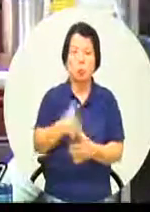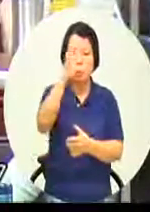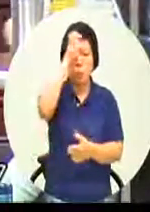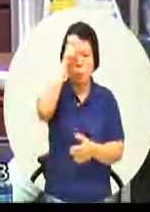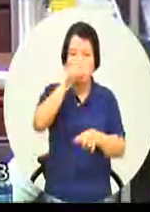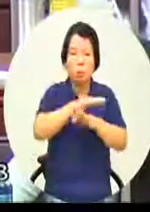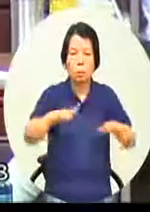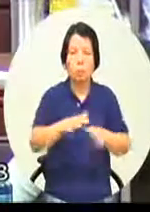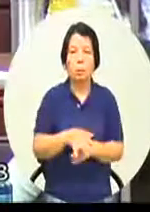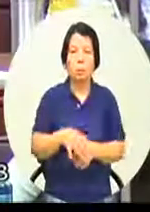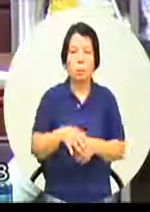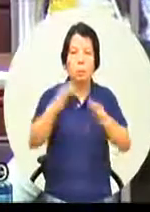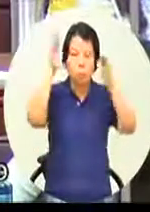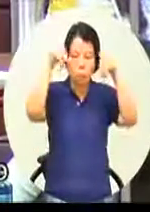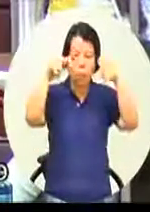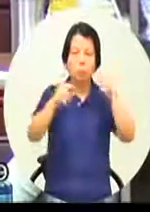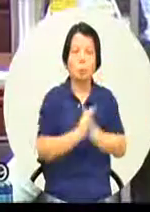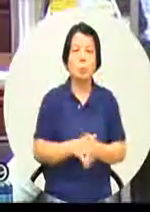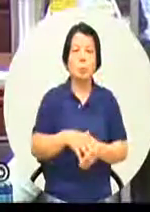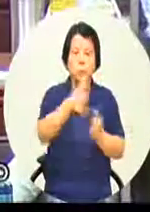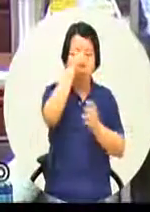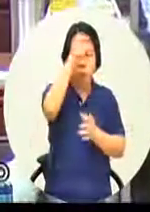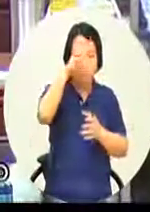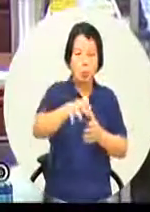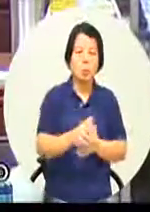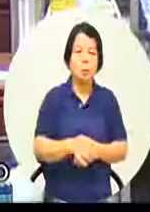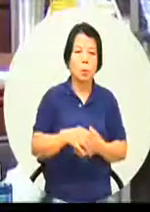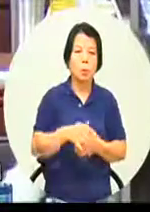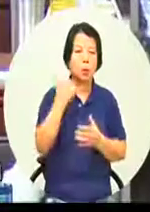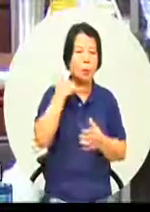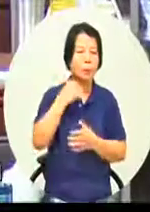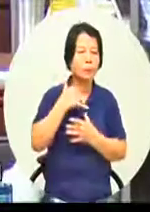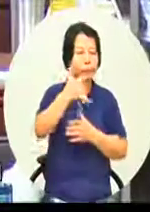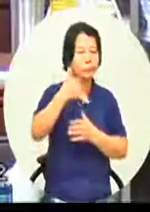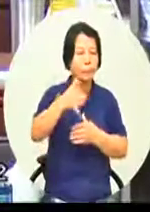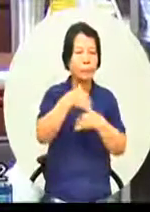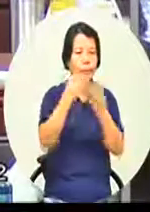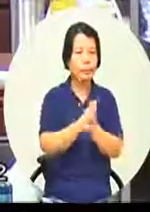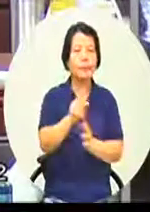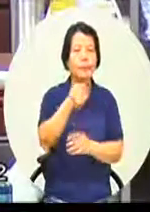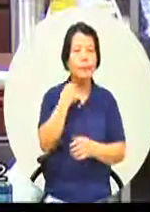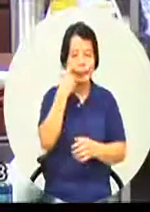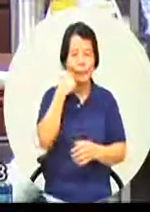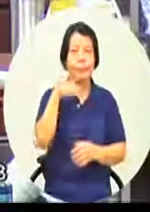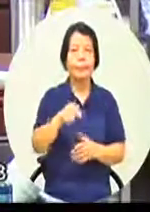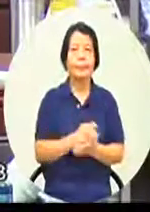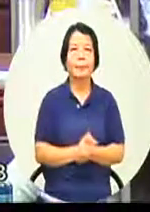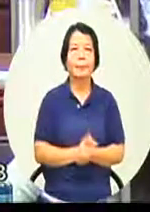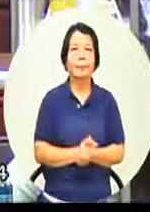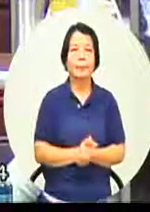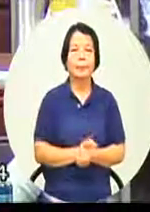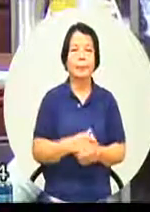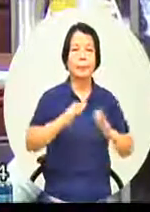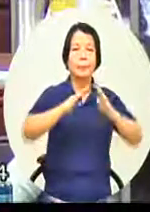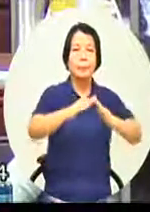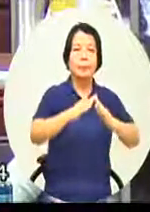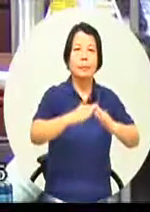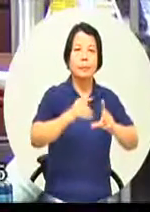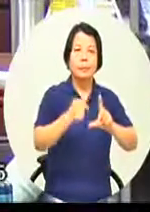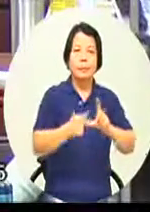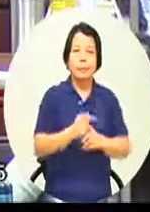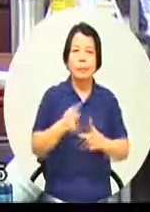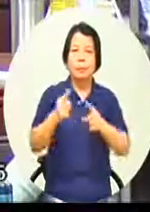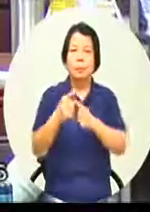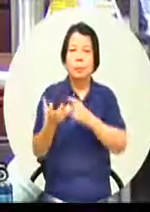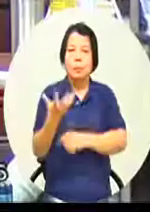警安犬我们跟警察局联络之后，警察局也乐观其成。那有关警安犬部分，就是可能市区因为人口太